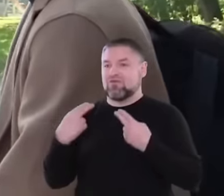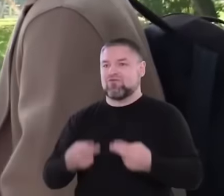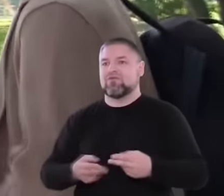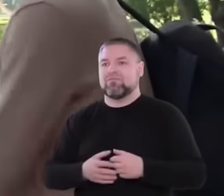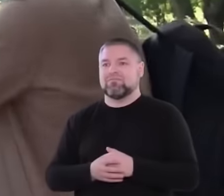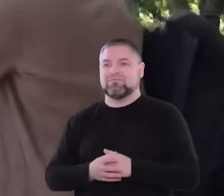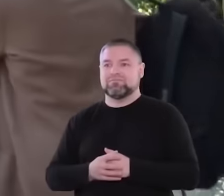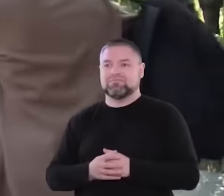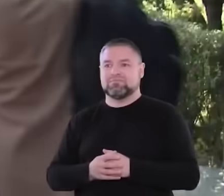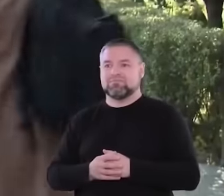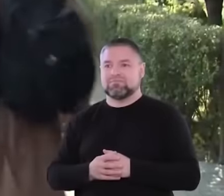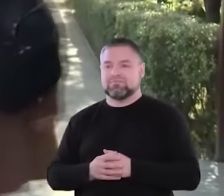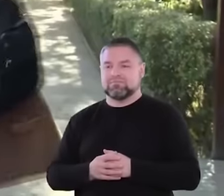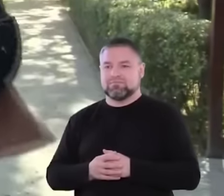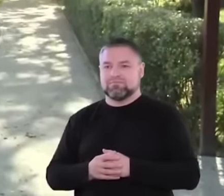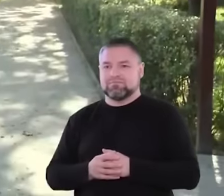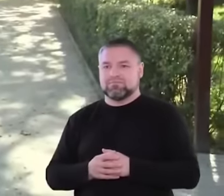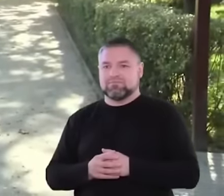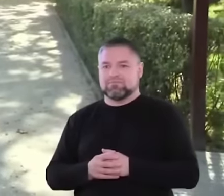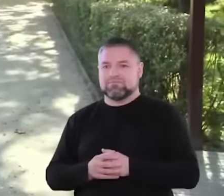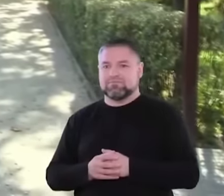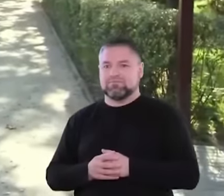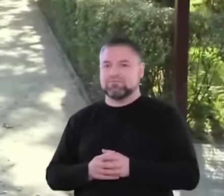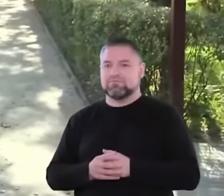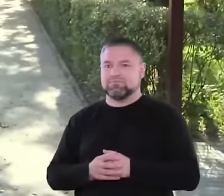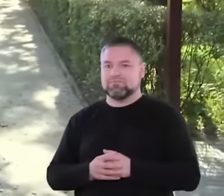to wracaj szybko.